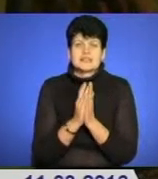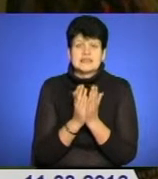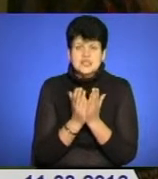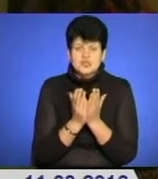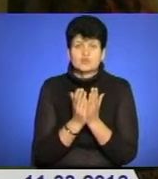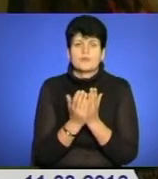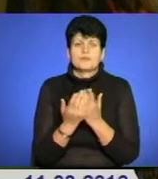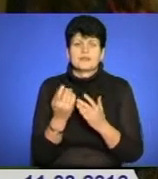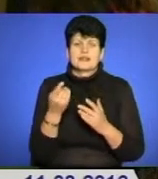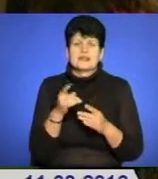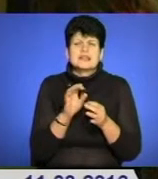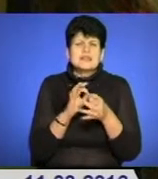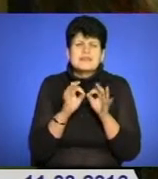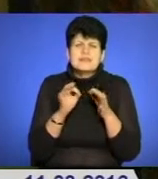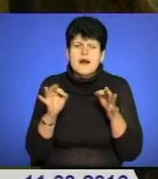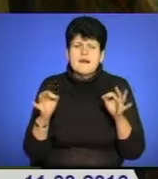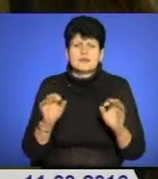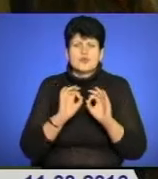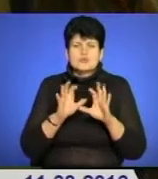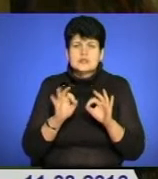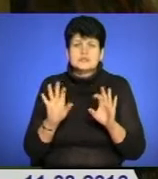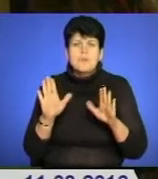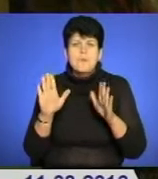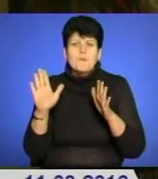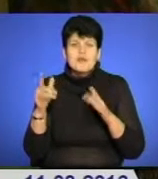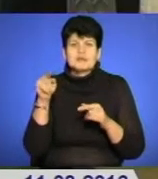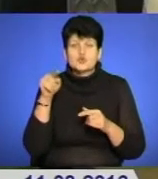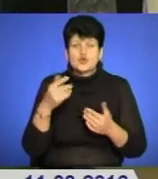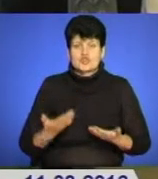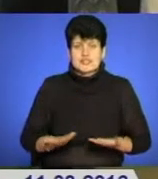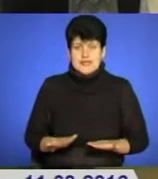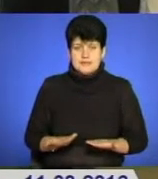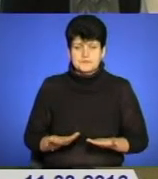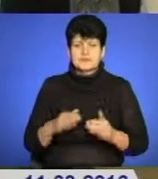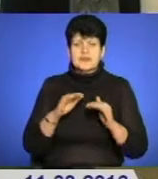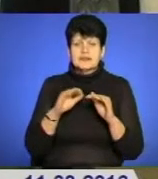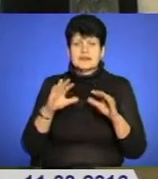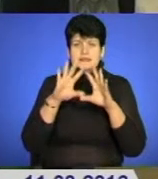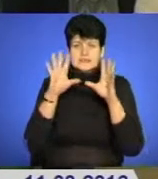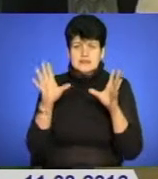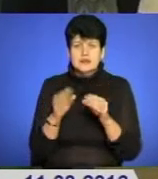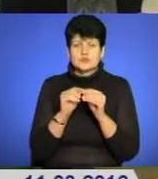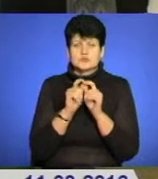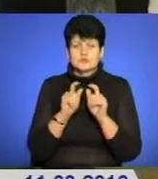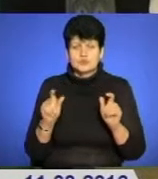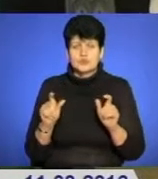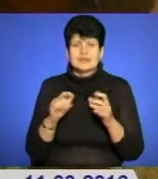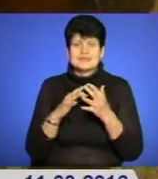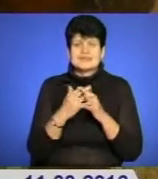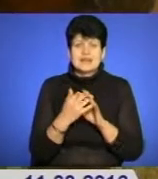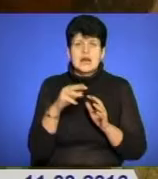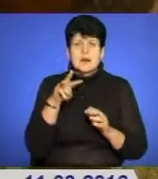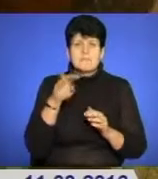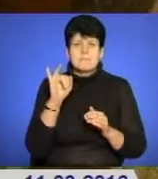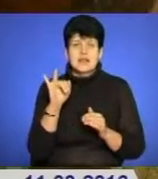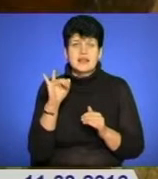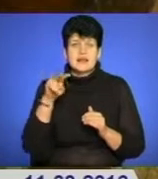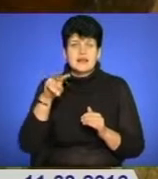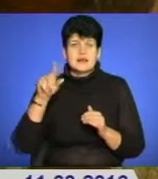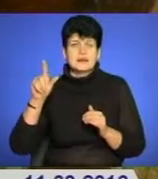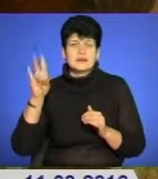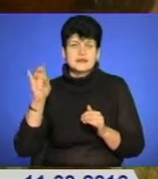у якій дуже детально розказуються такі різні моменти із його життя. А учні загальноосвітньої школи села Мильне Зборівського